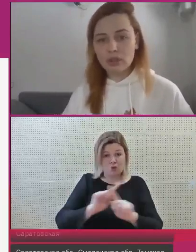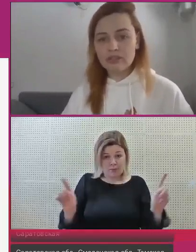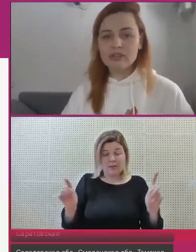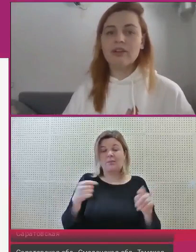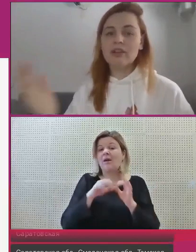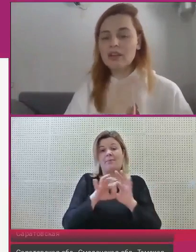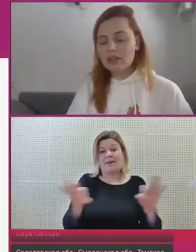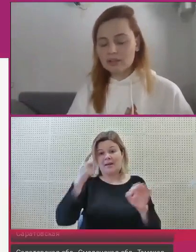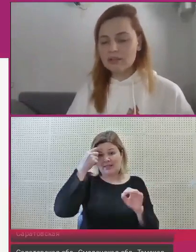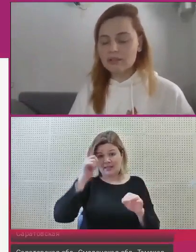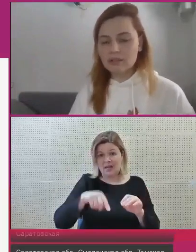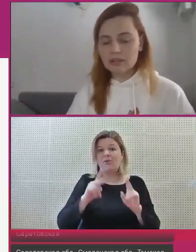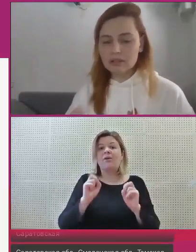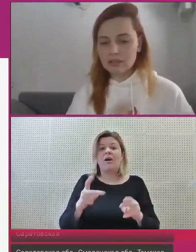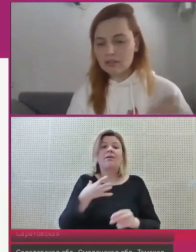этой истории выстроить